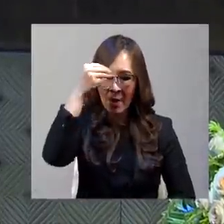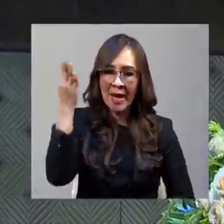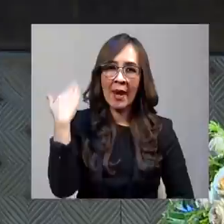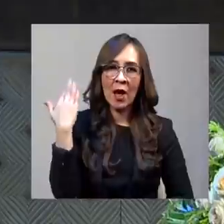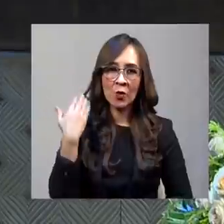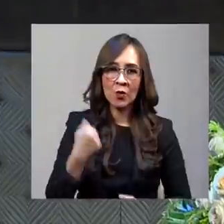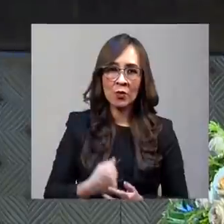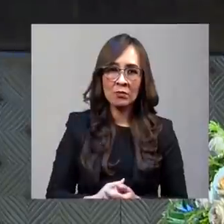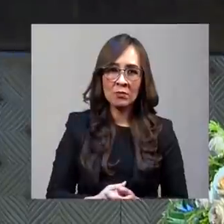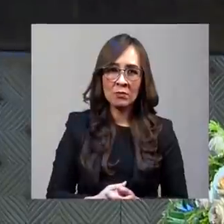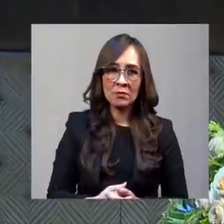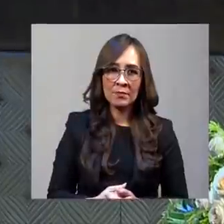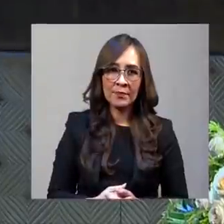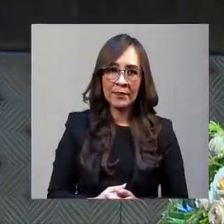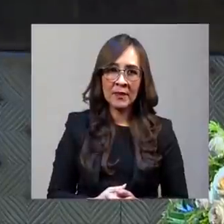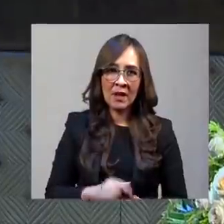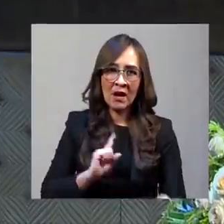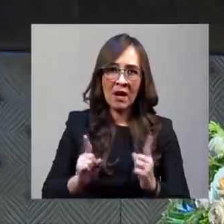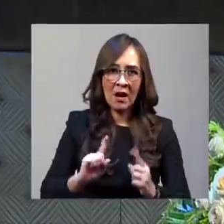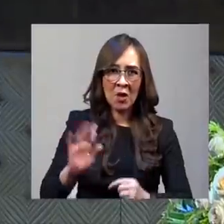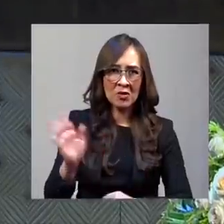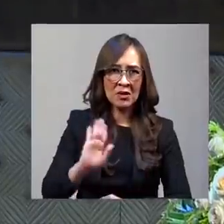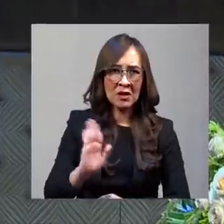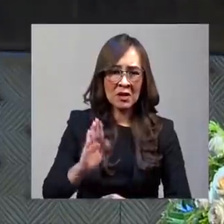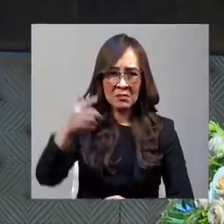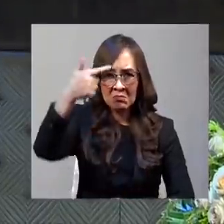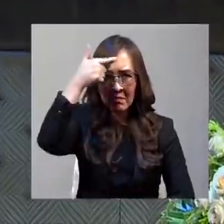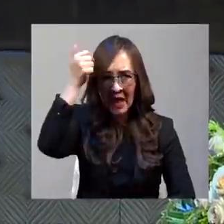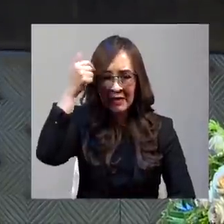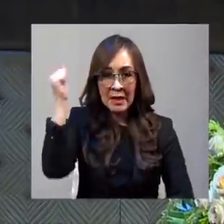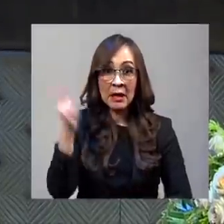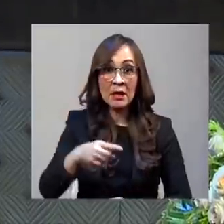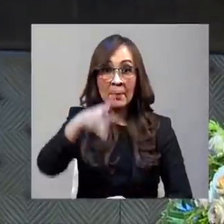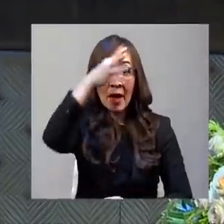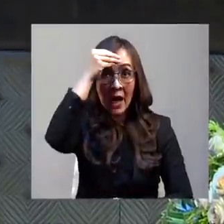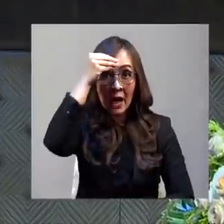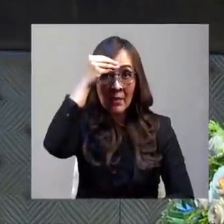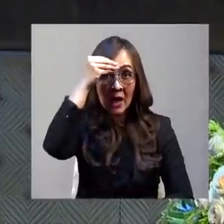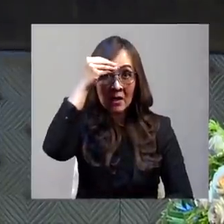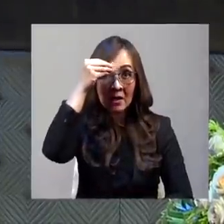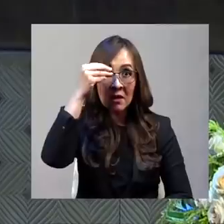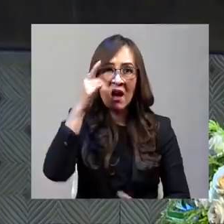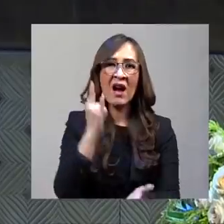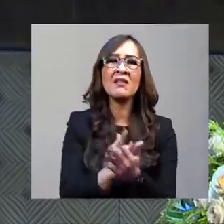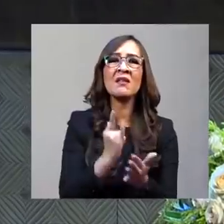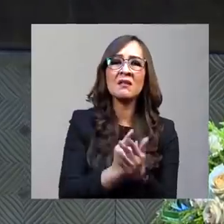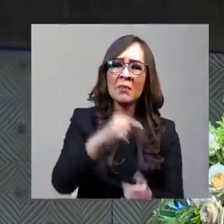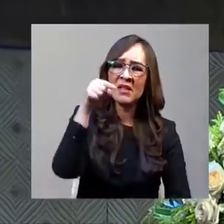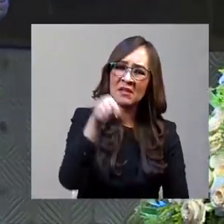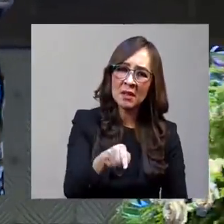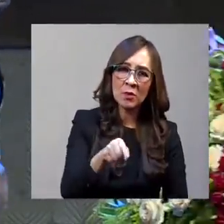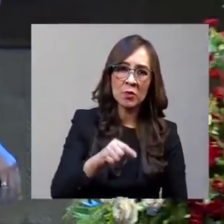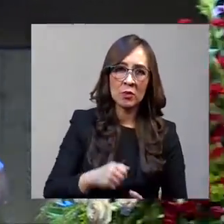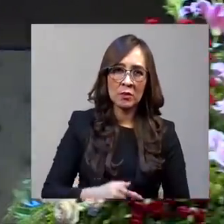akan muter-muter dalam kehidupannya begitu-begitu aja, gitu-gitu doang, dan tidak pernah mengalami terobosan.